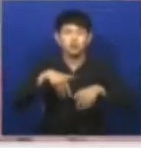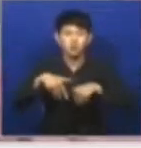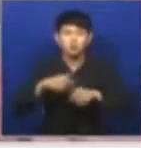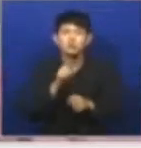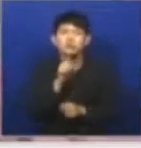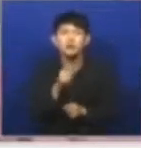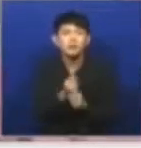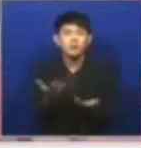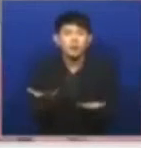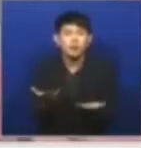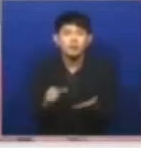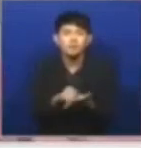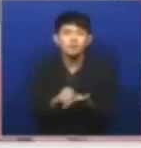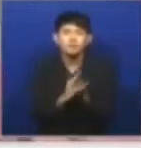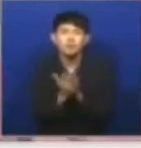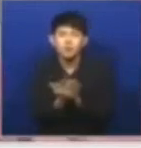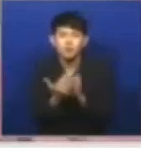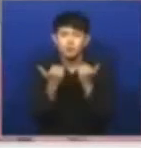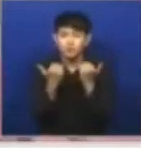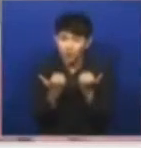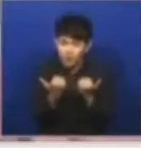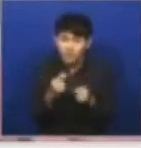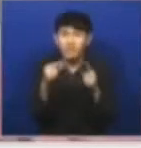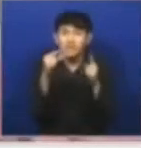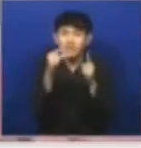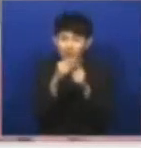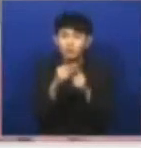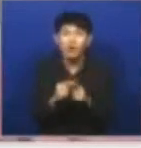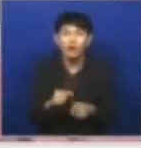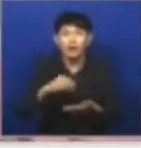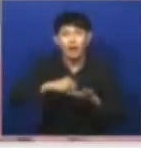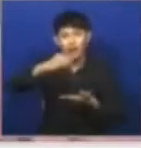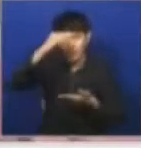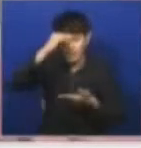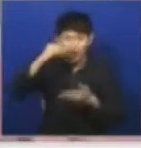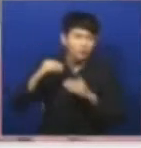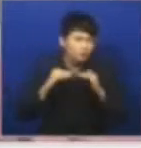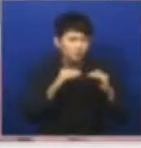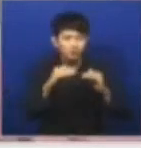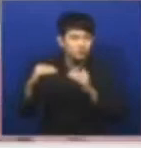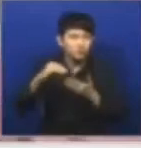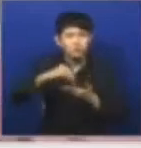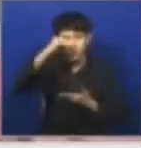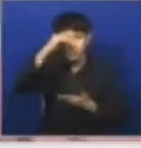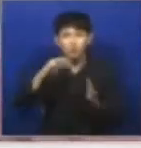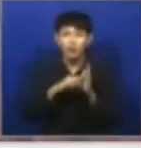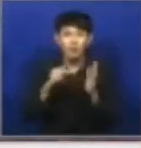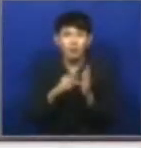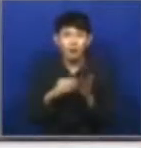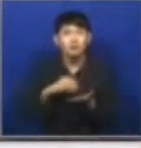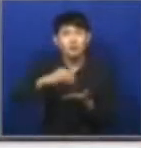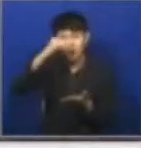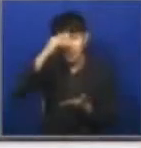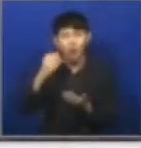ฮะเวลานี้คำว่าการศึกษาทุกคนแปลว่าลูกหลานคนไทยอยู่ไหนต้องได้รับการศึกษาใช่ไ